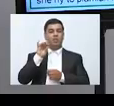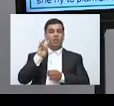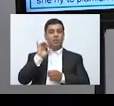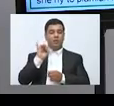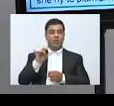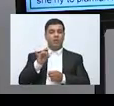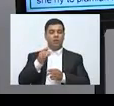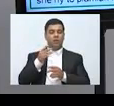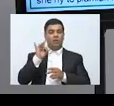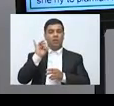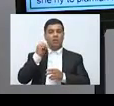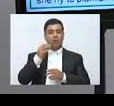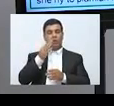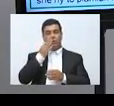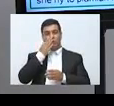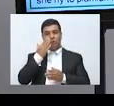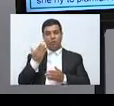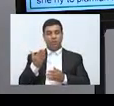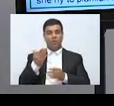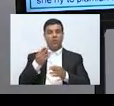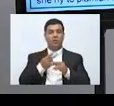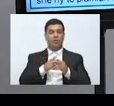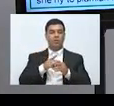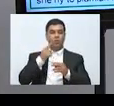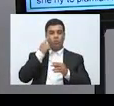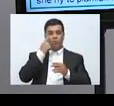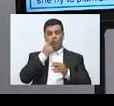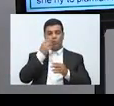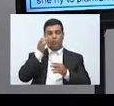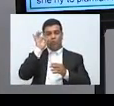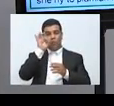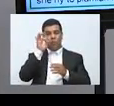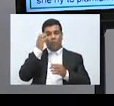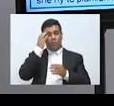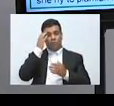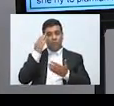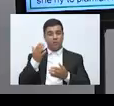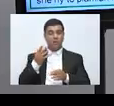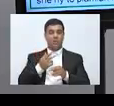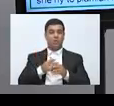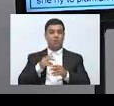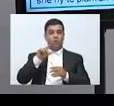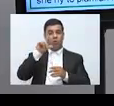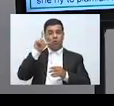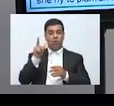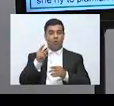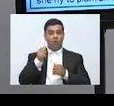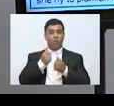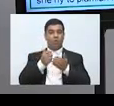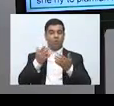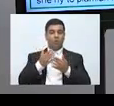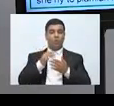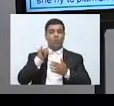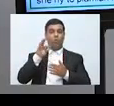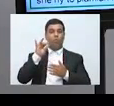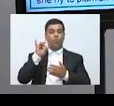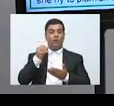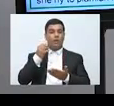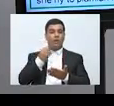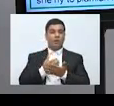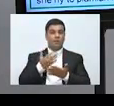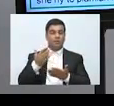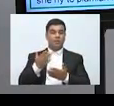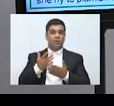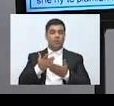hidi, Shukrona, Ko'zim qorachog'i, Oy yodug'i, Ey umra aziz,